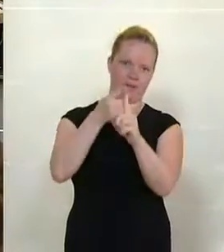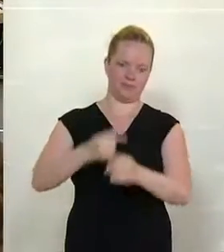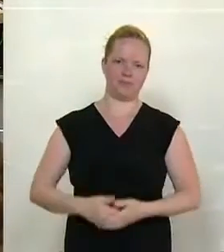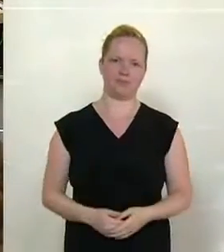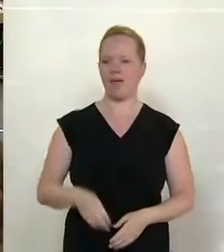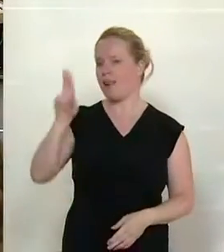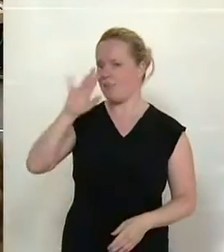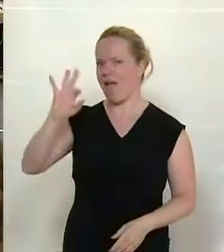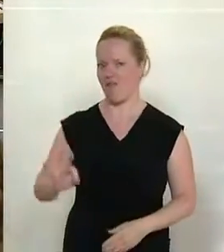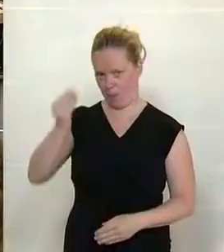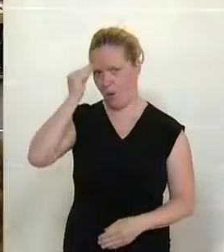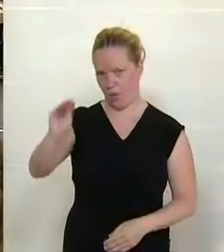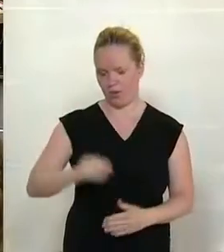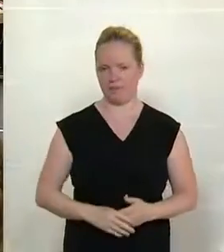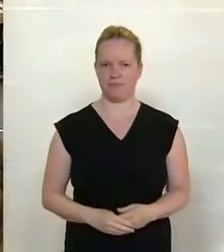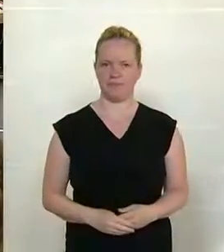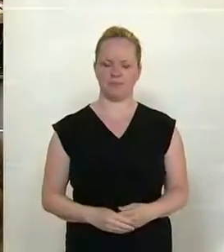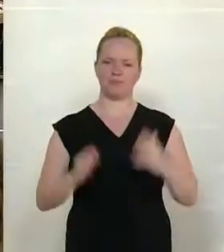Liebe FPÖ.